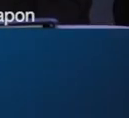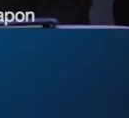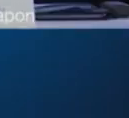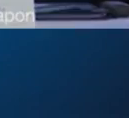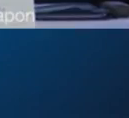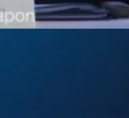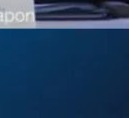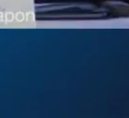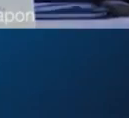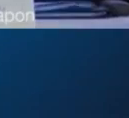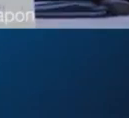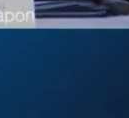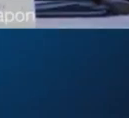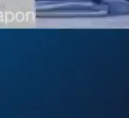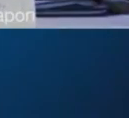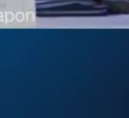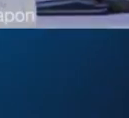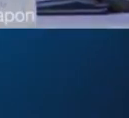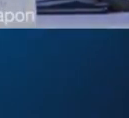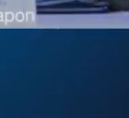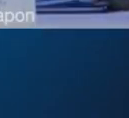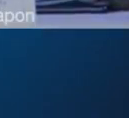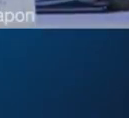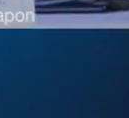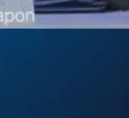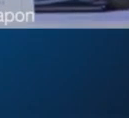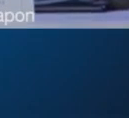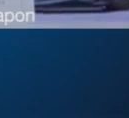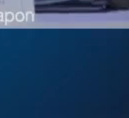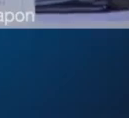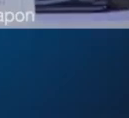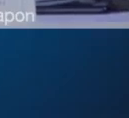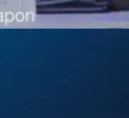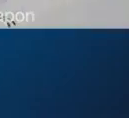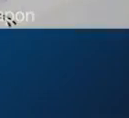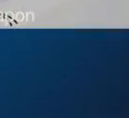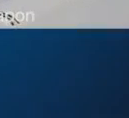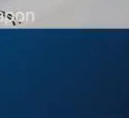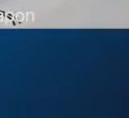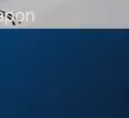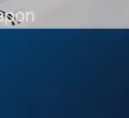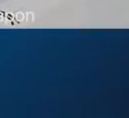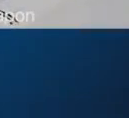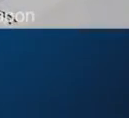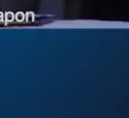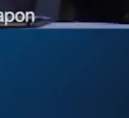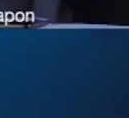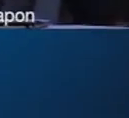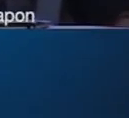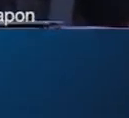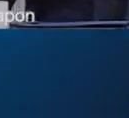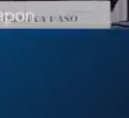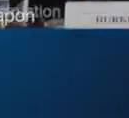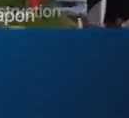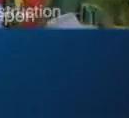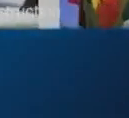et le Japon au centre de la rencontre. Une dizaine de chefs d'État et le premier ministre japonais ont séjourné en Côte d'Ivoire.